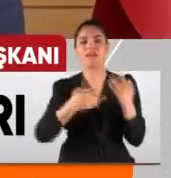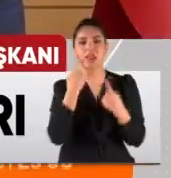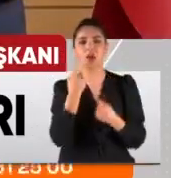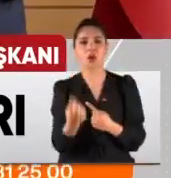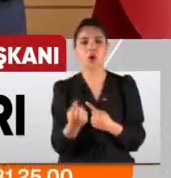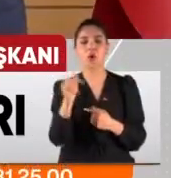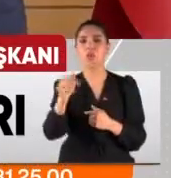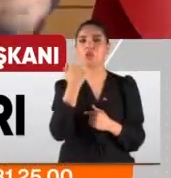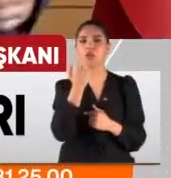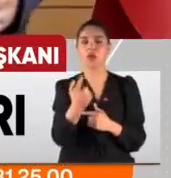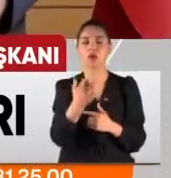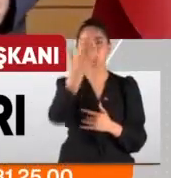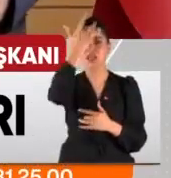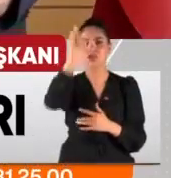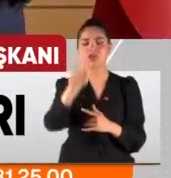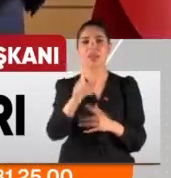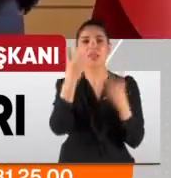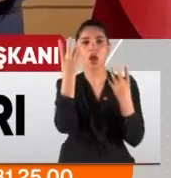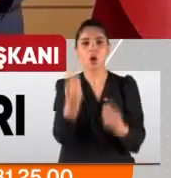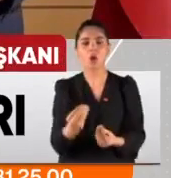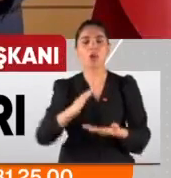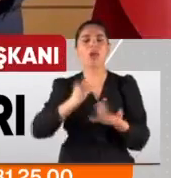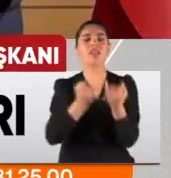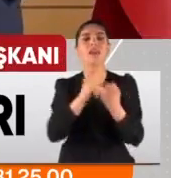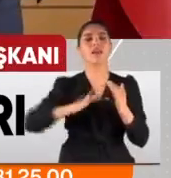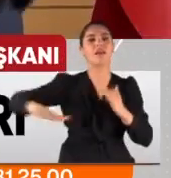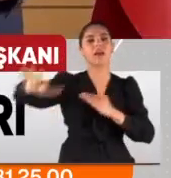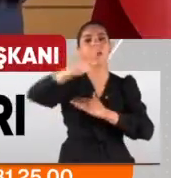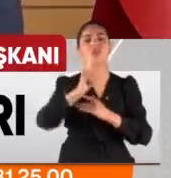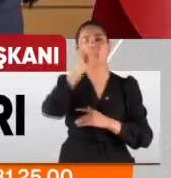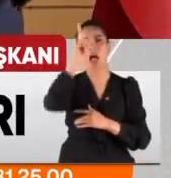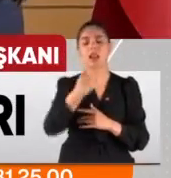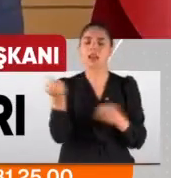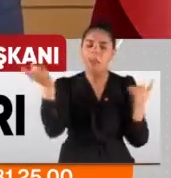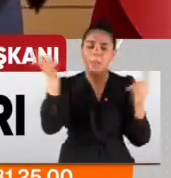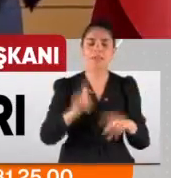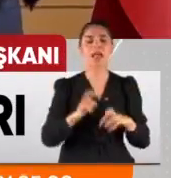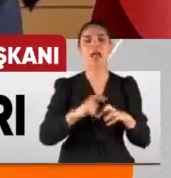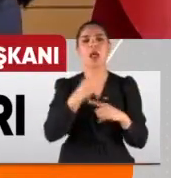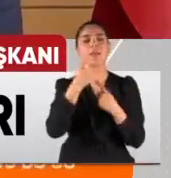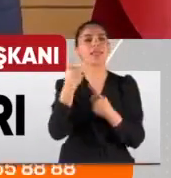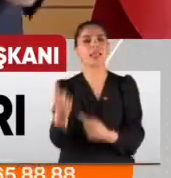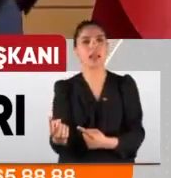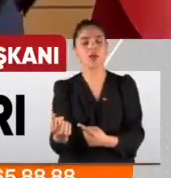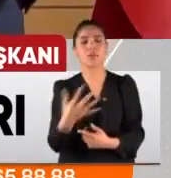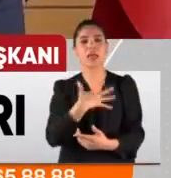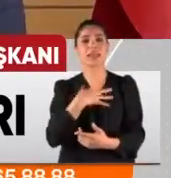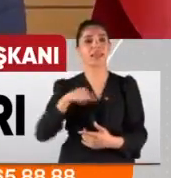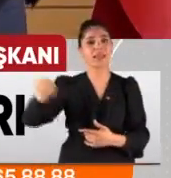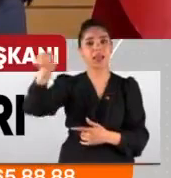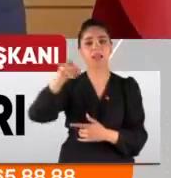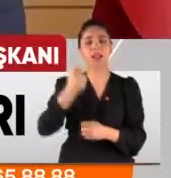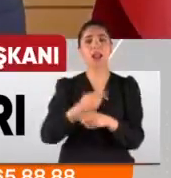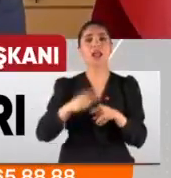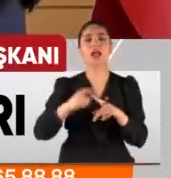Bu uğurda şehitlik mertebesine erişen kardeşlerimize Yüce Allah'tan bir kez daha rahmet diliyor, kendilerine